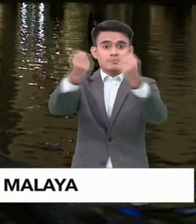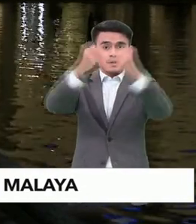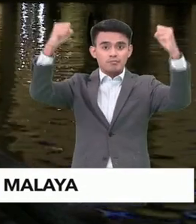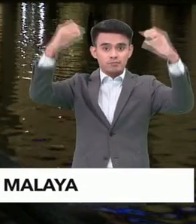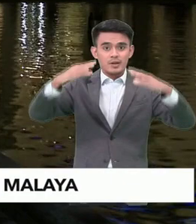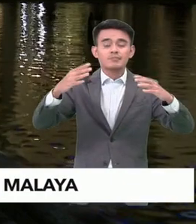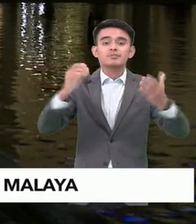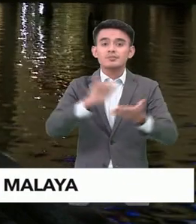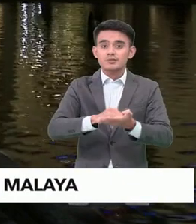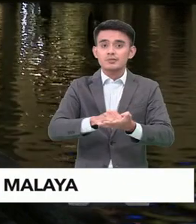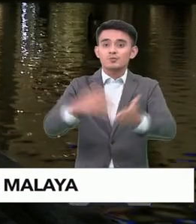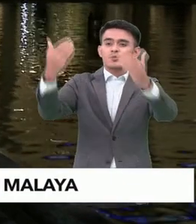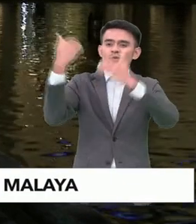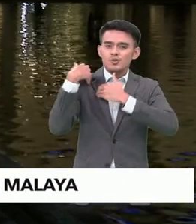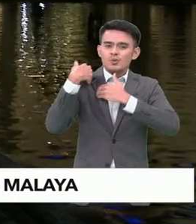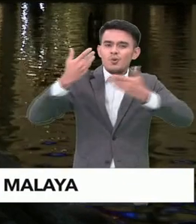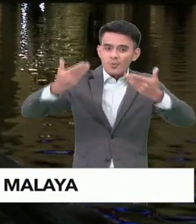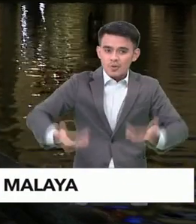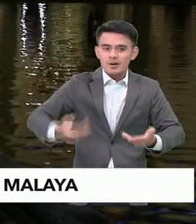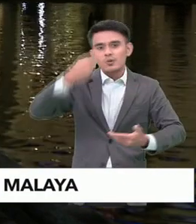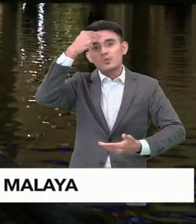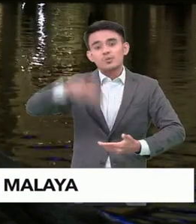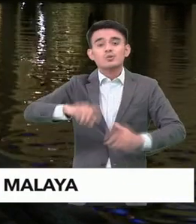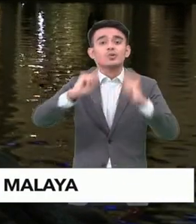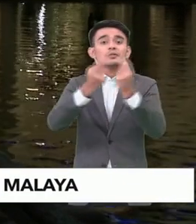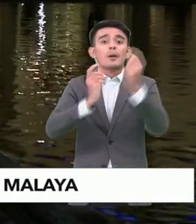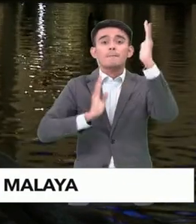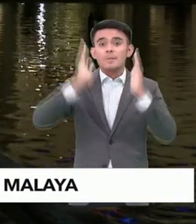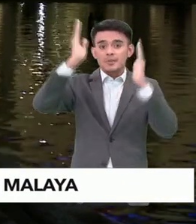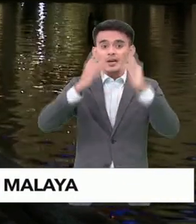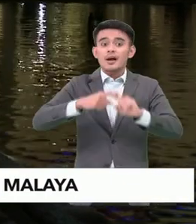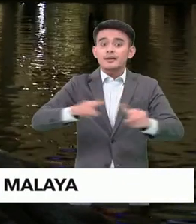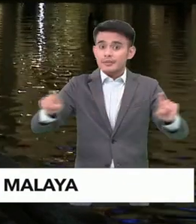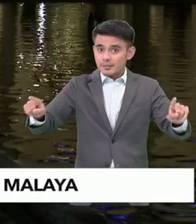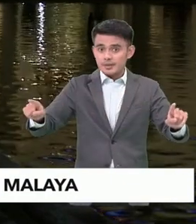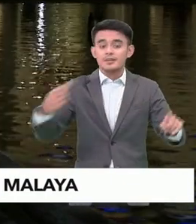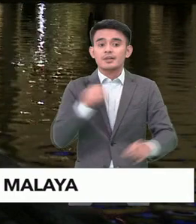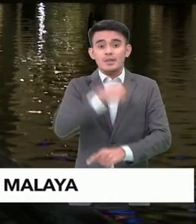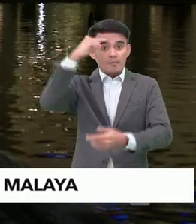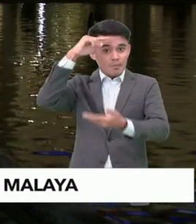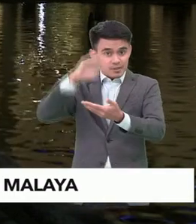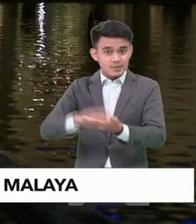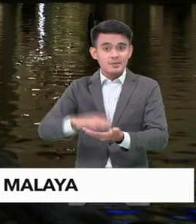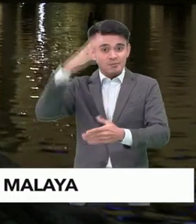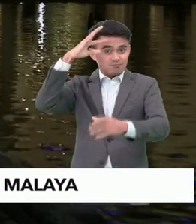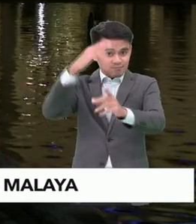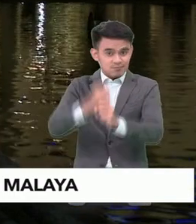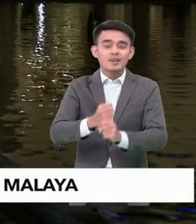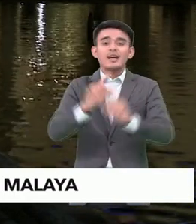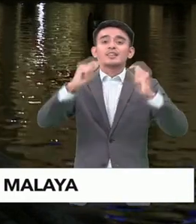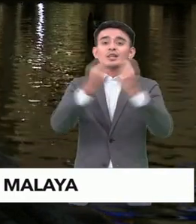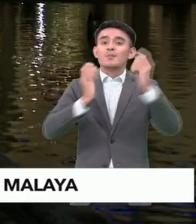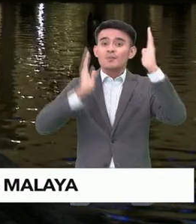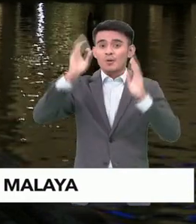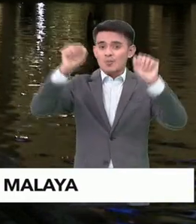adalah tugas agak berat buat anak-anak buah kimpang Gun tetapi apapun kita percaya dan kita yakin bahwa harimau melaya